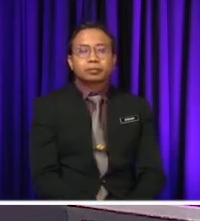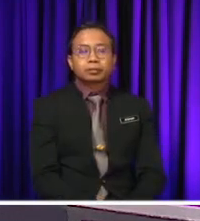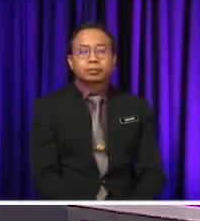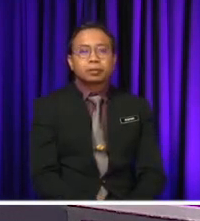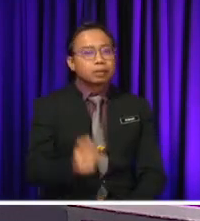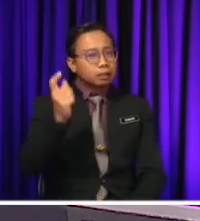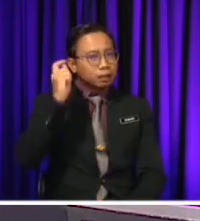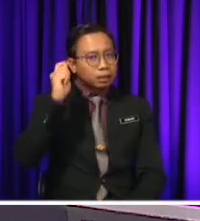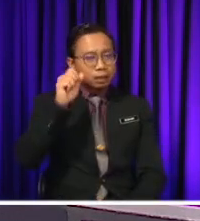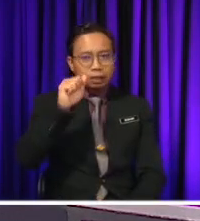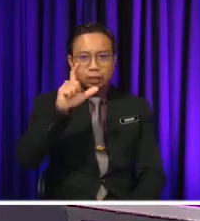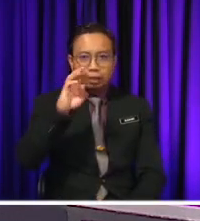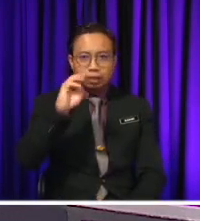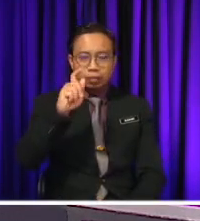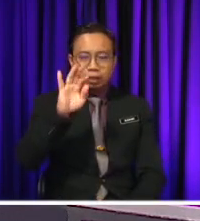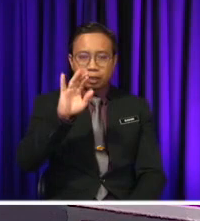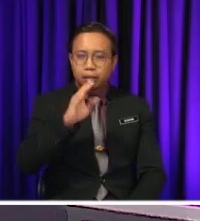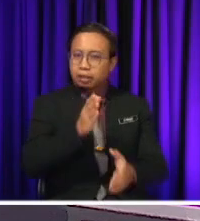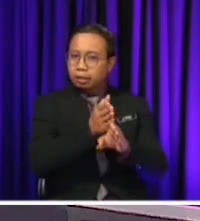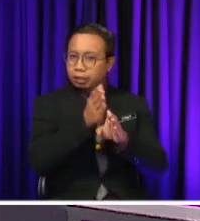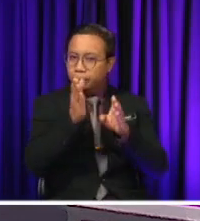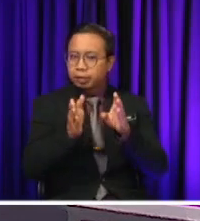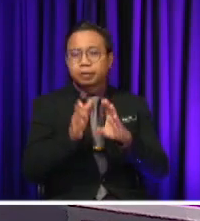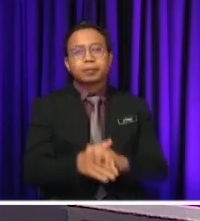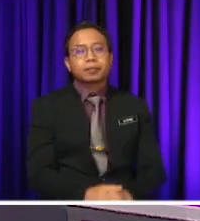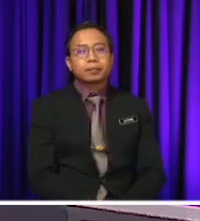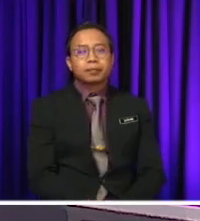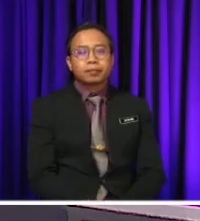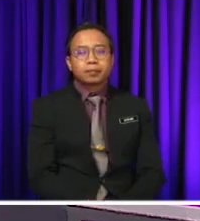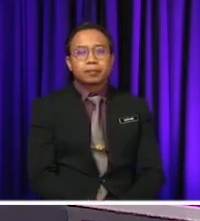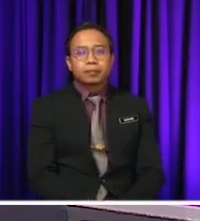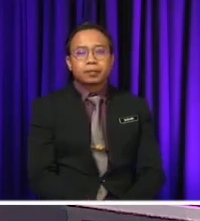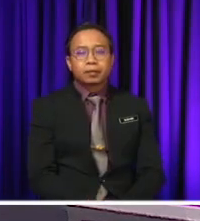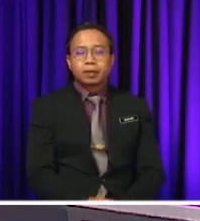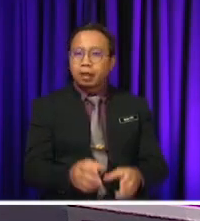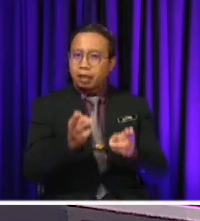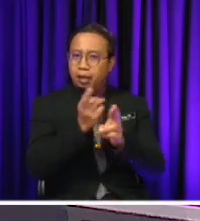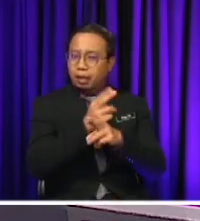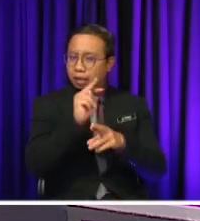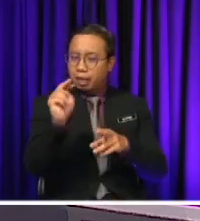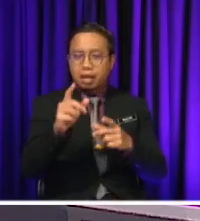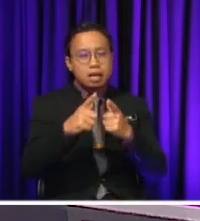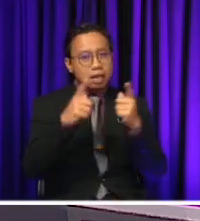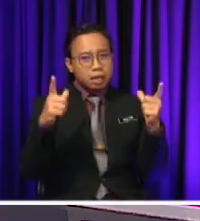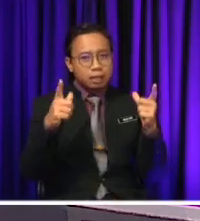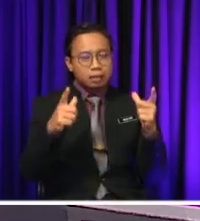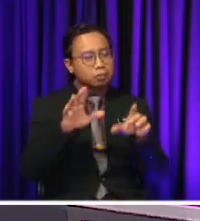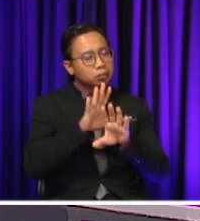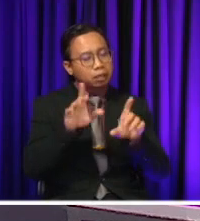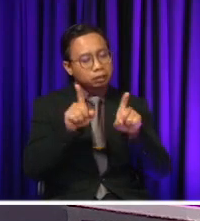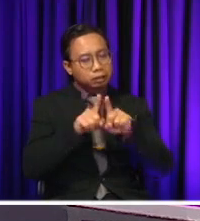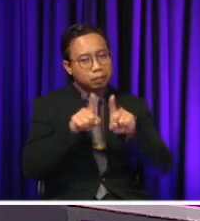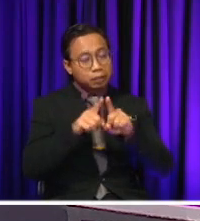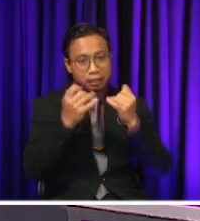almari Sisi juga Tetapi dia punya rekaan berlainan dengan yang ada sekarang